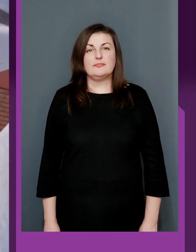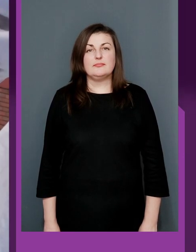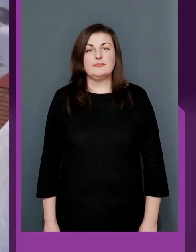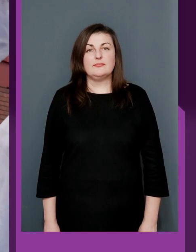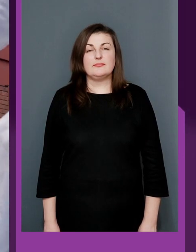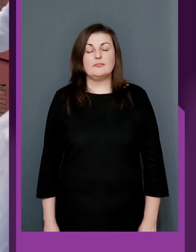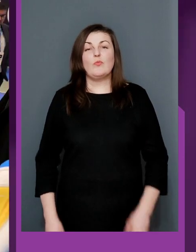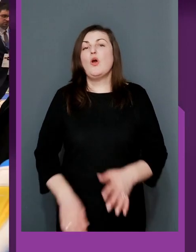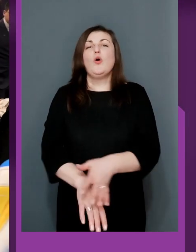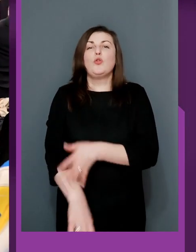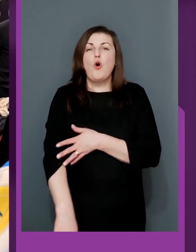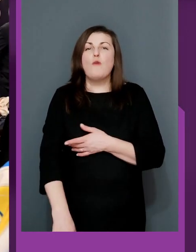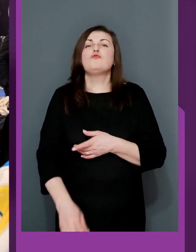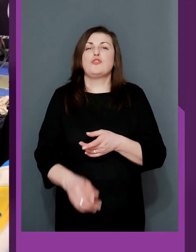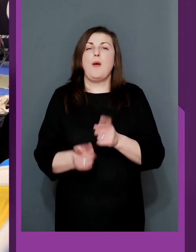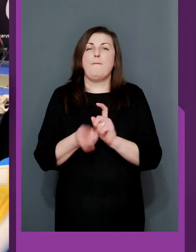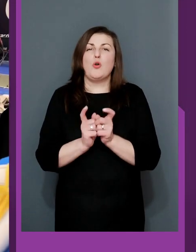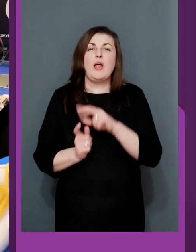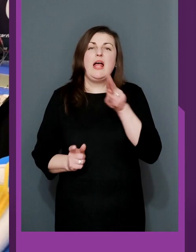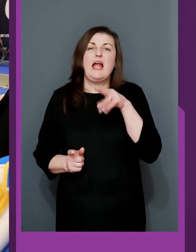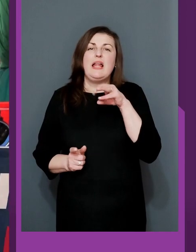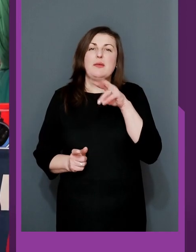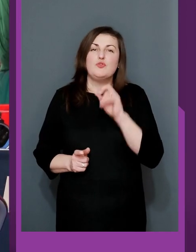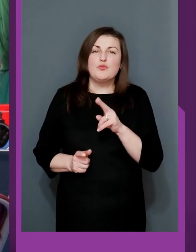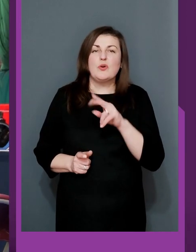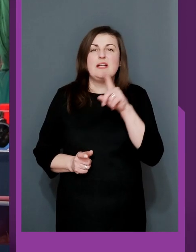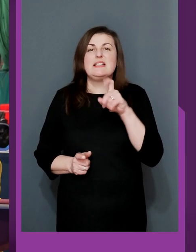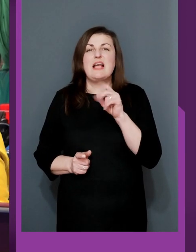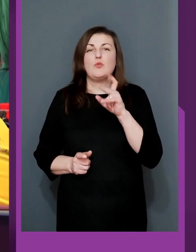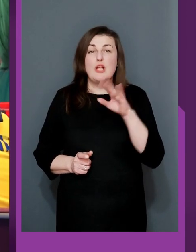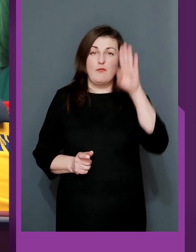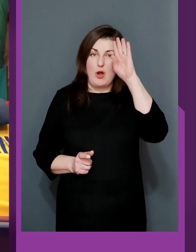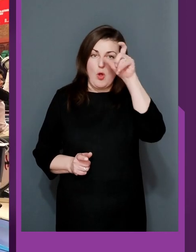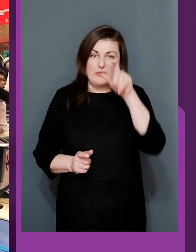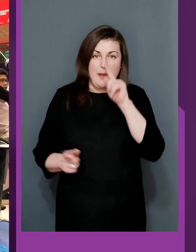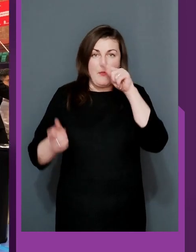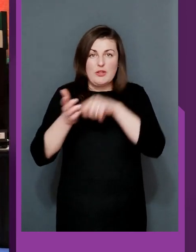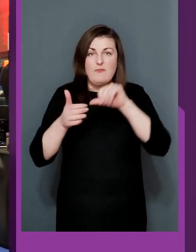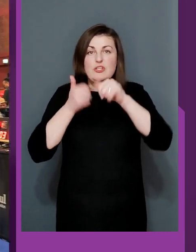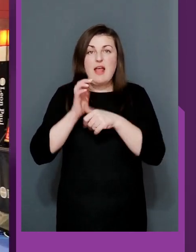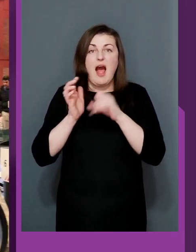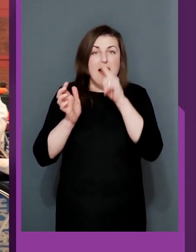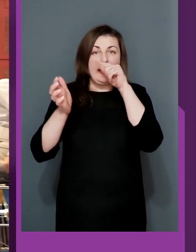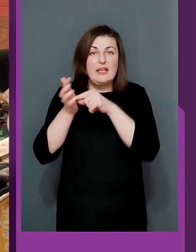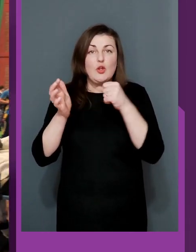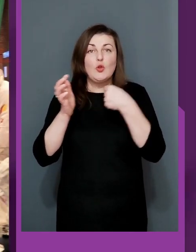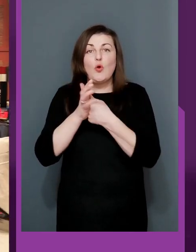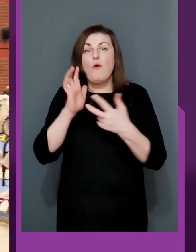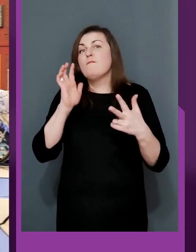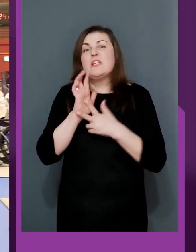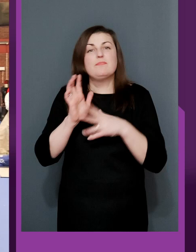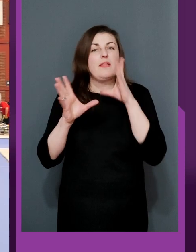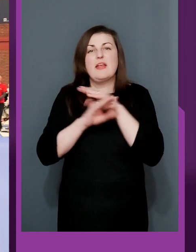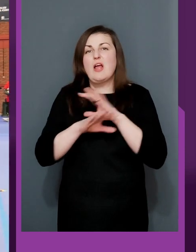31 довше боролися Демчук та закусилов хлопці навіть потрапили в 16 але діти до вісімки вже не